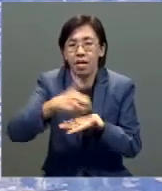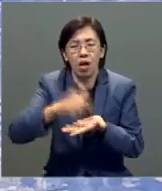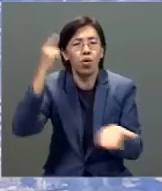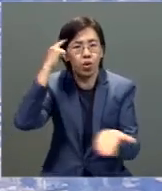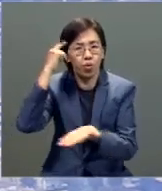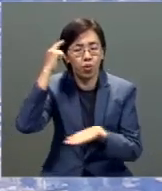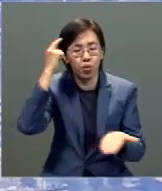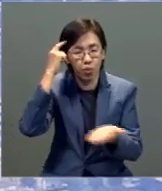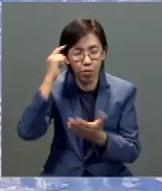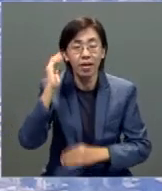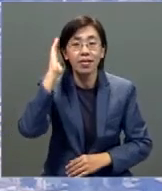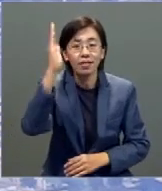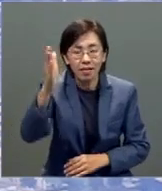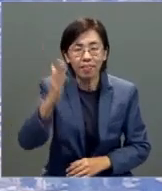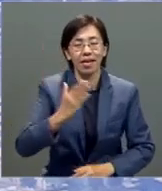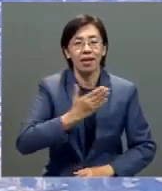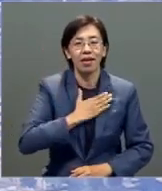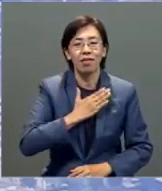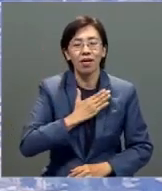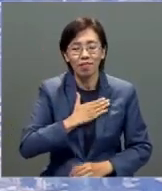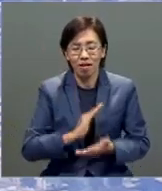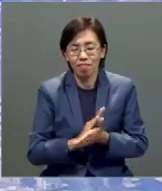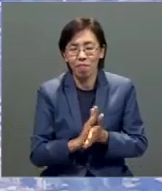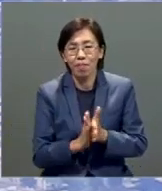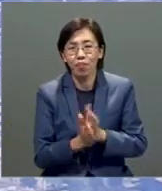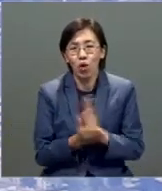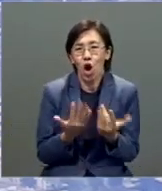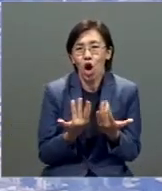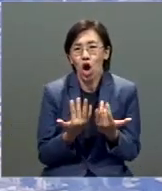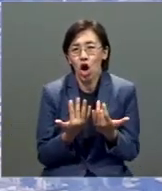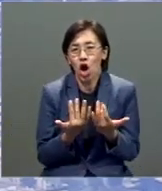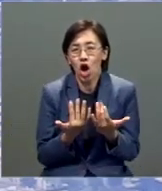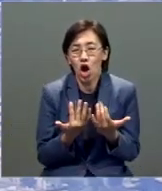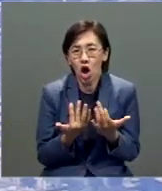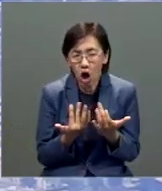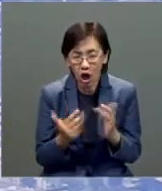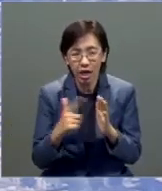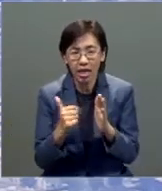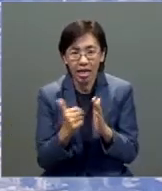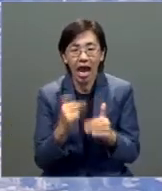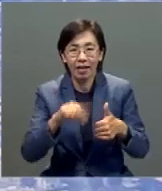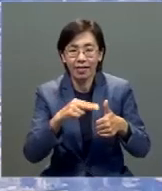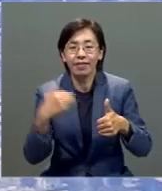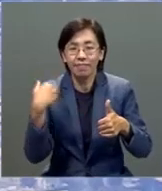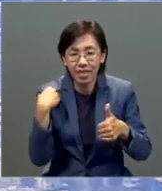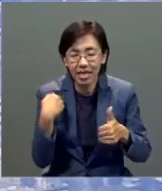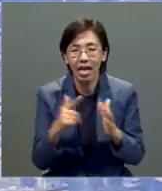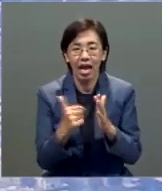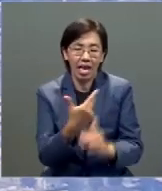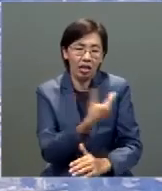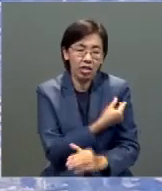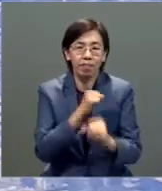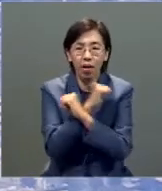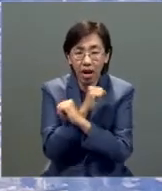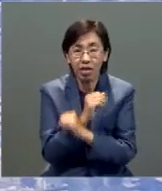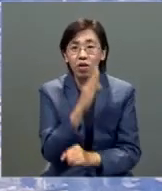ได้มีชีวิตอยู่ในช่วงเวลาของการที่ปรับตัวรอการมียารักษารอการเกิดขึ้นมาของวัคซีนถ้